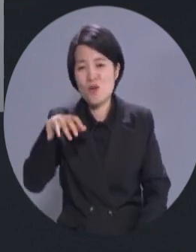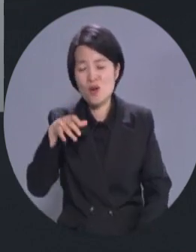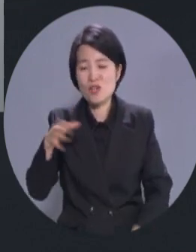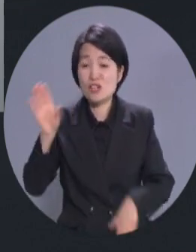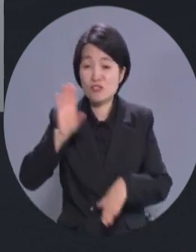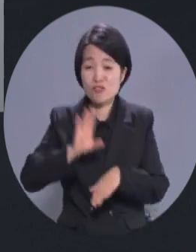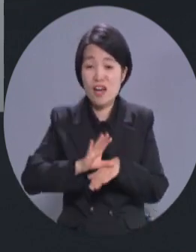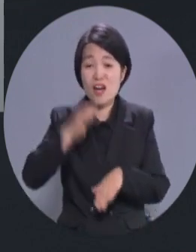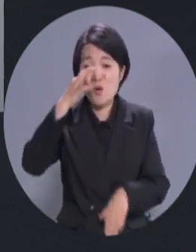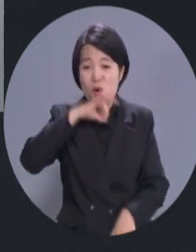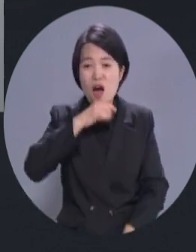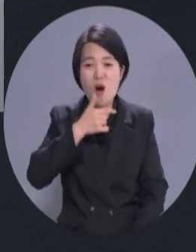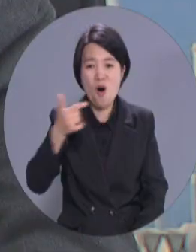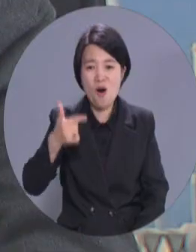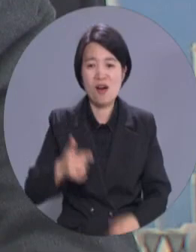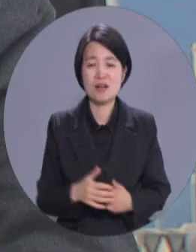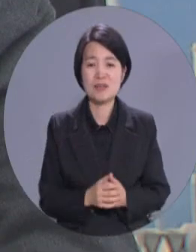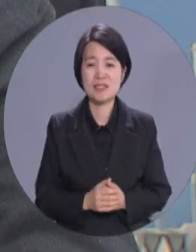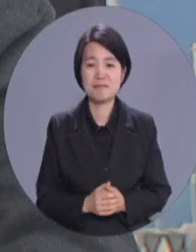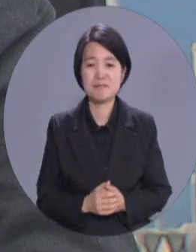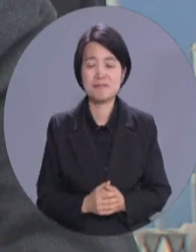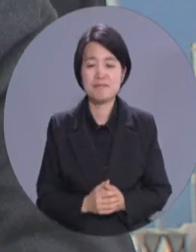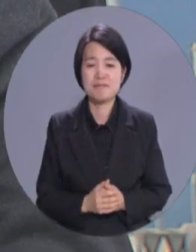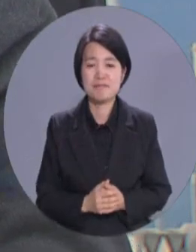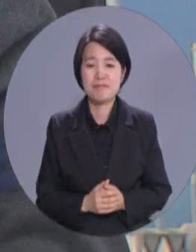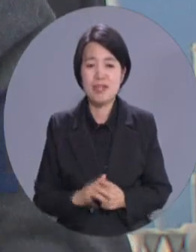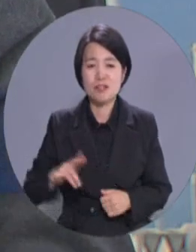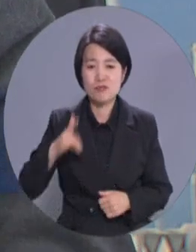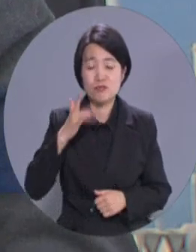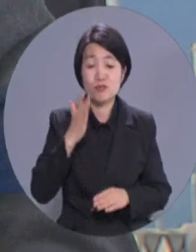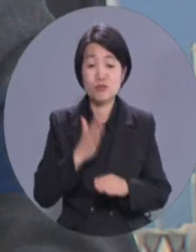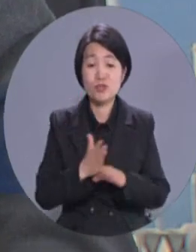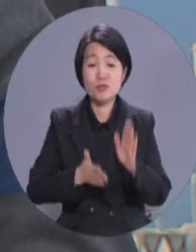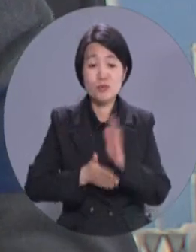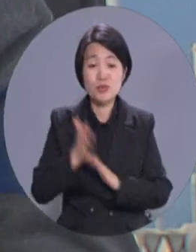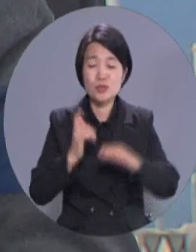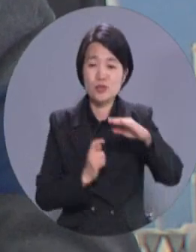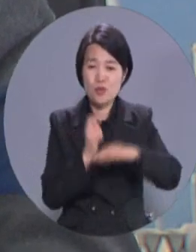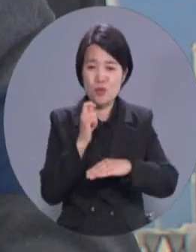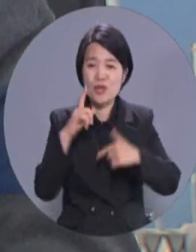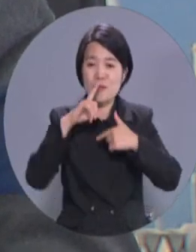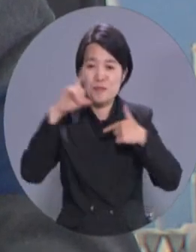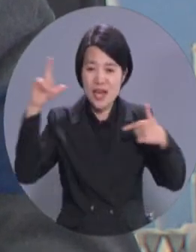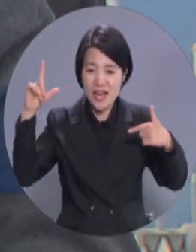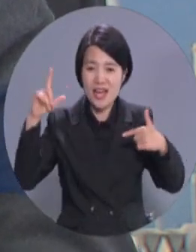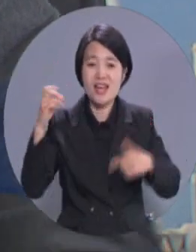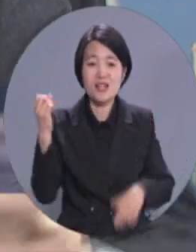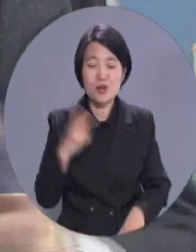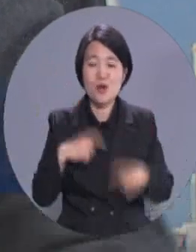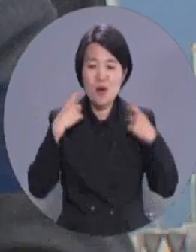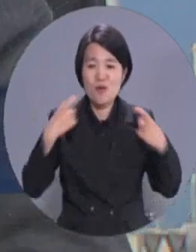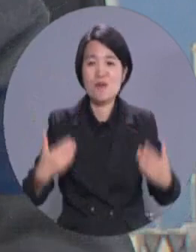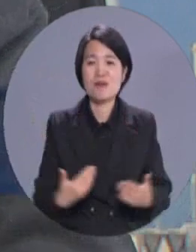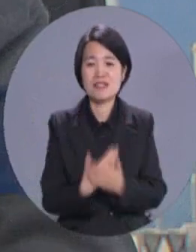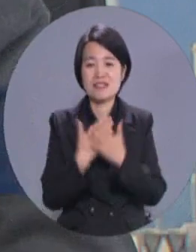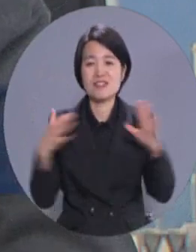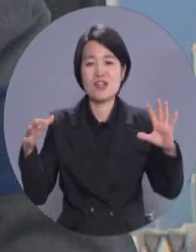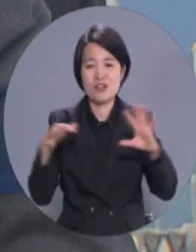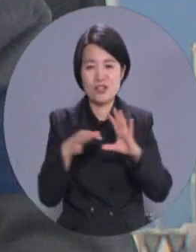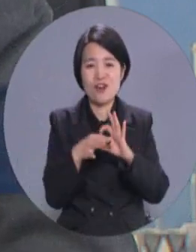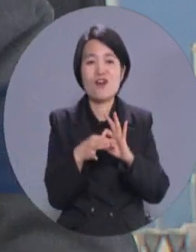효과도 적지 않습니다 확실히 드론 중심도시 공여 이상은 살렸고 또 관광 활성화로